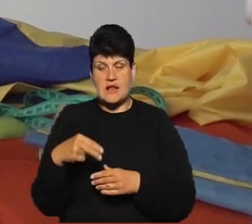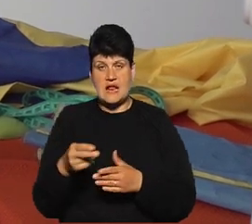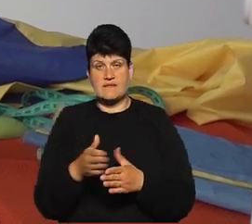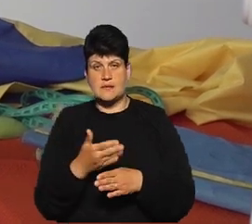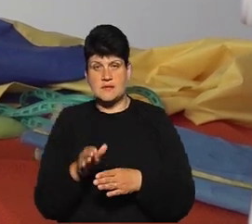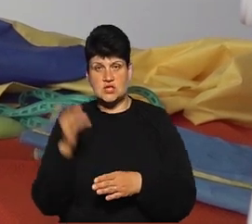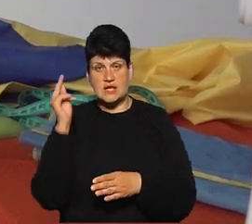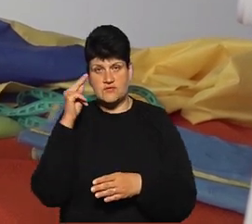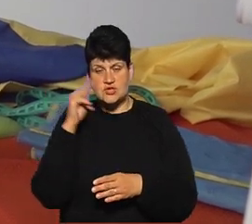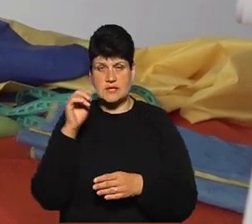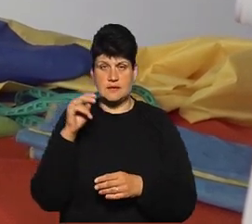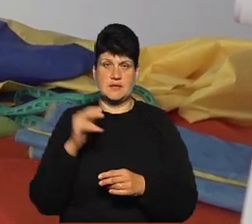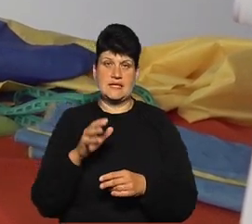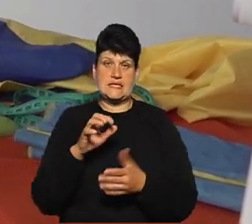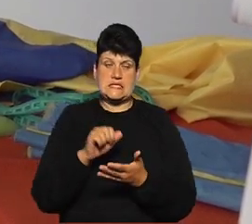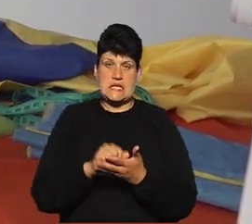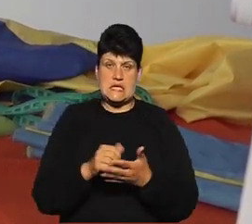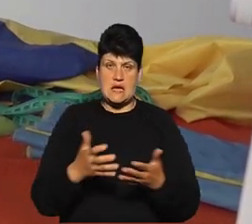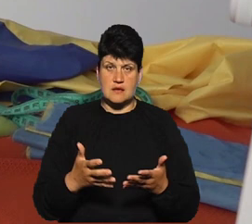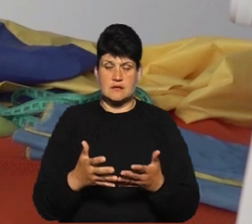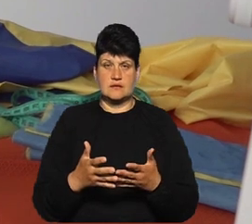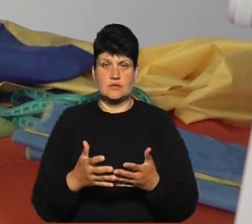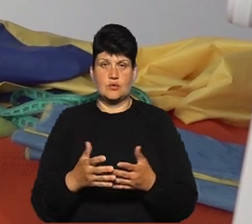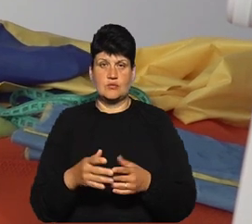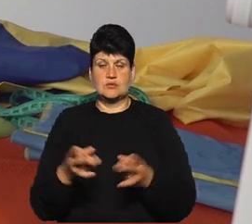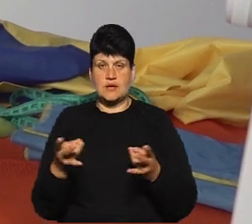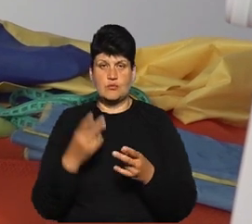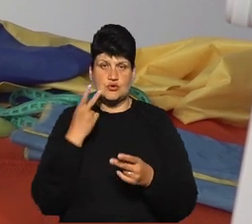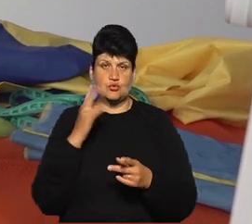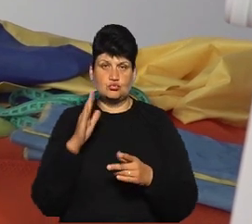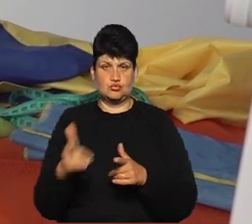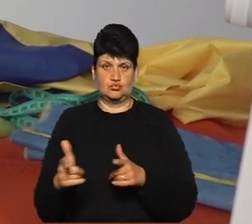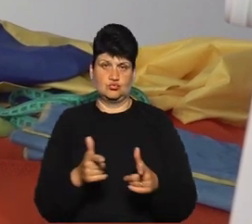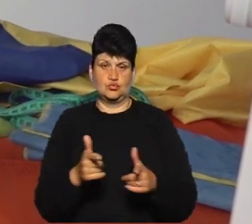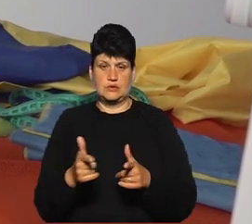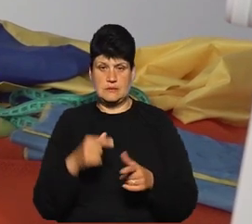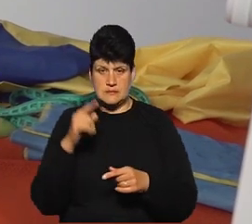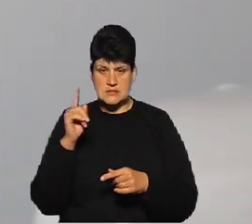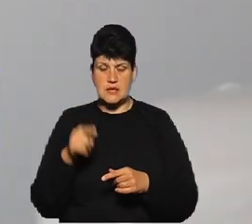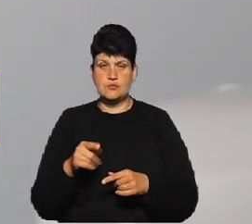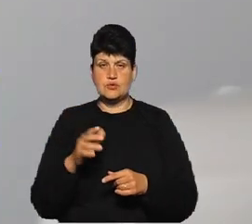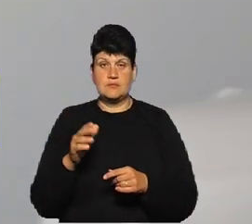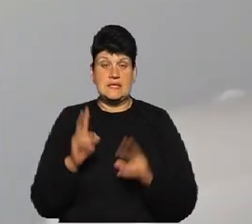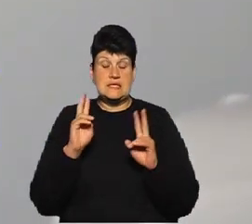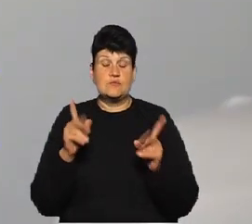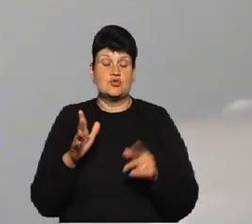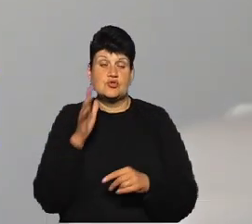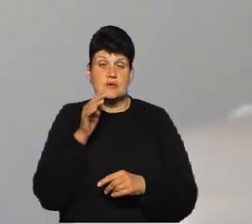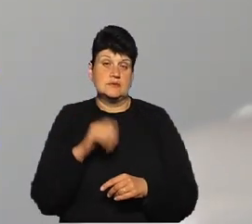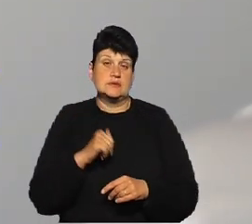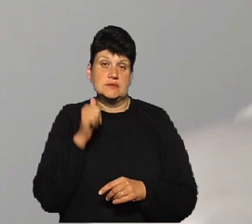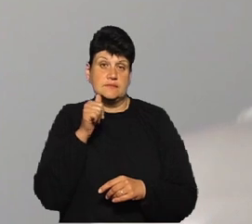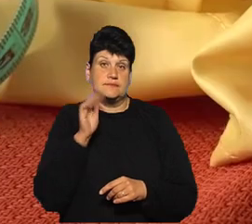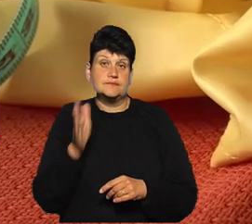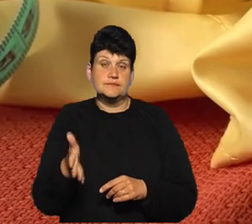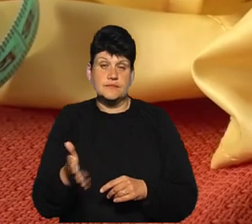навчанням і заняттями, адже нам потрібно постійно бути в бойовій готовності, ми ж не знаємо, що нас очікує завтра. Марія розповідає, на одному